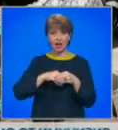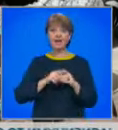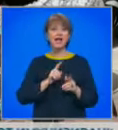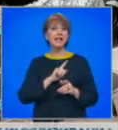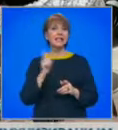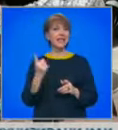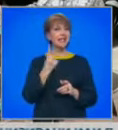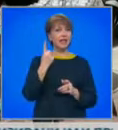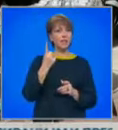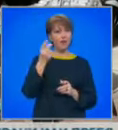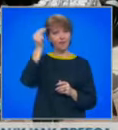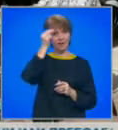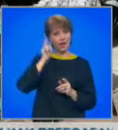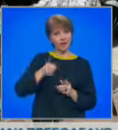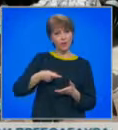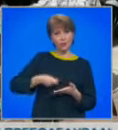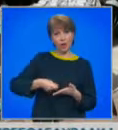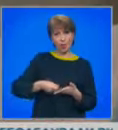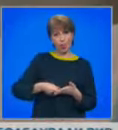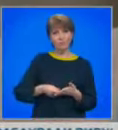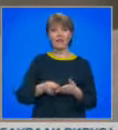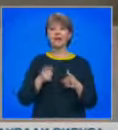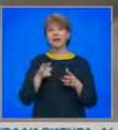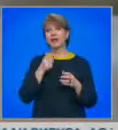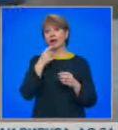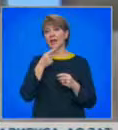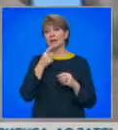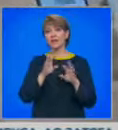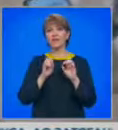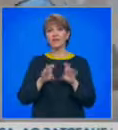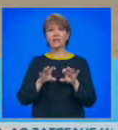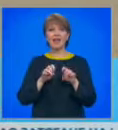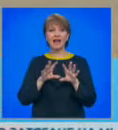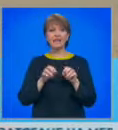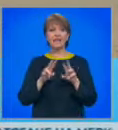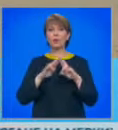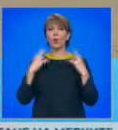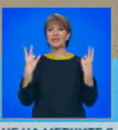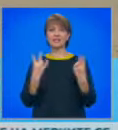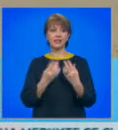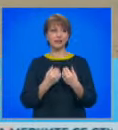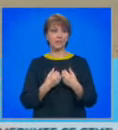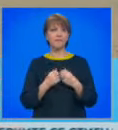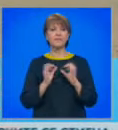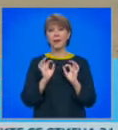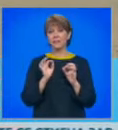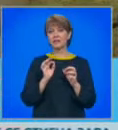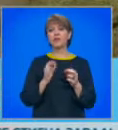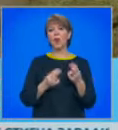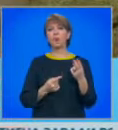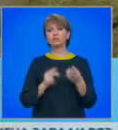съобщи кореспондентът на Българското национално радио в Гърция в предаването «Светът и ние». Например, журналист от телевизия